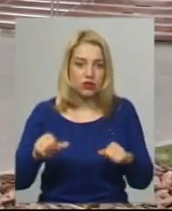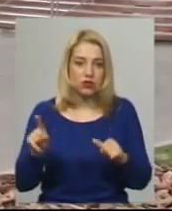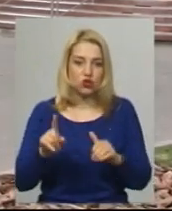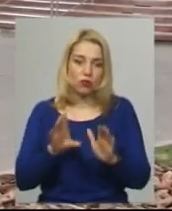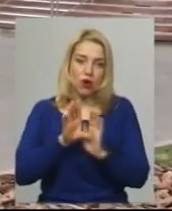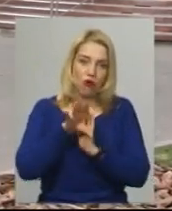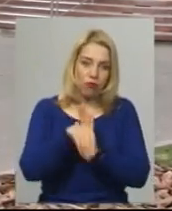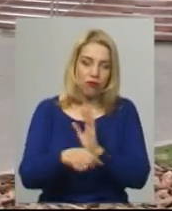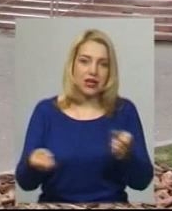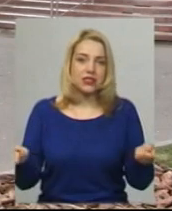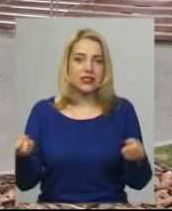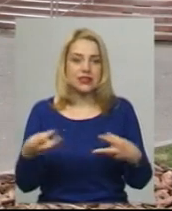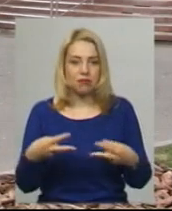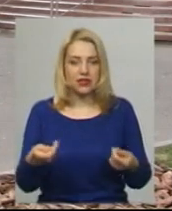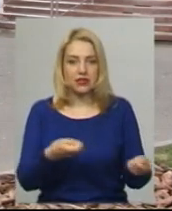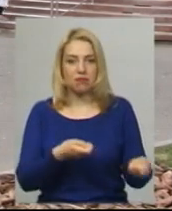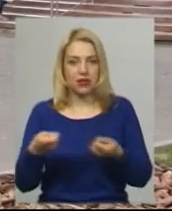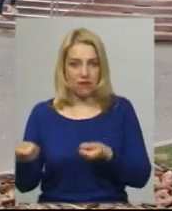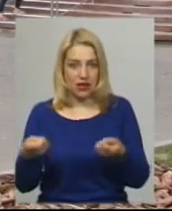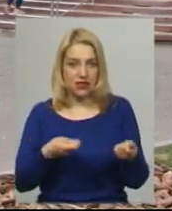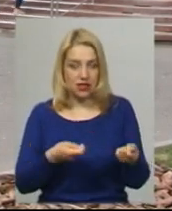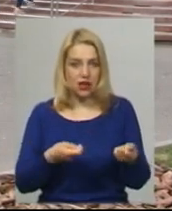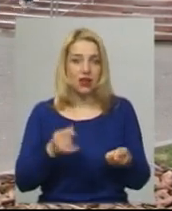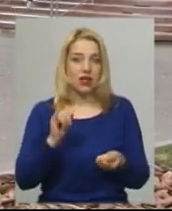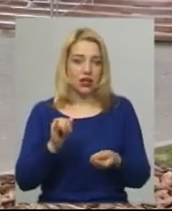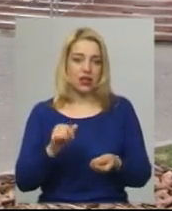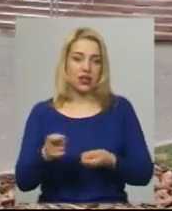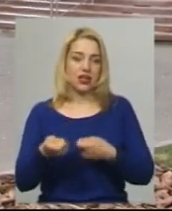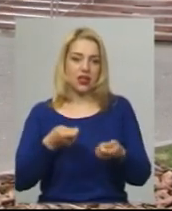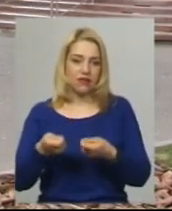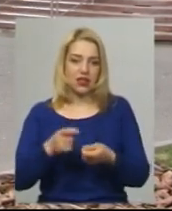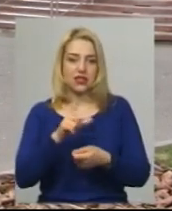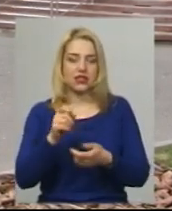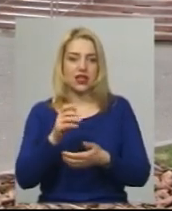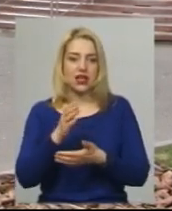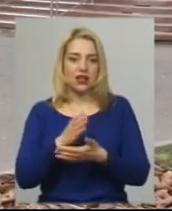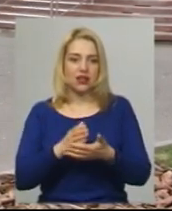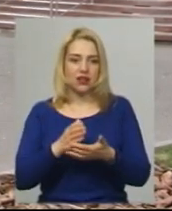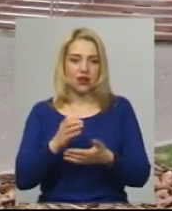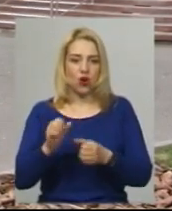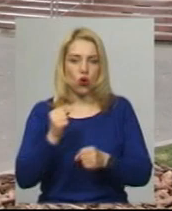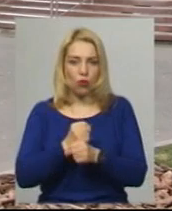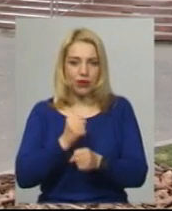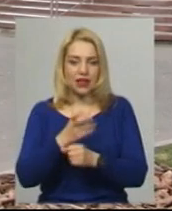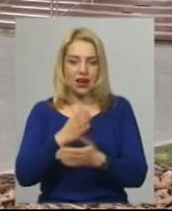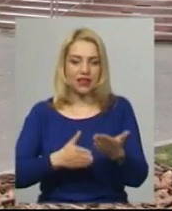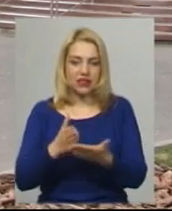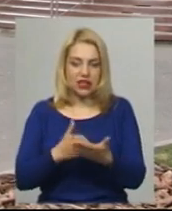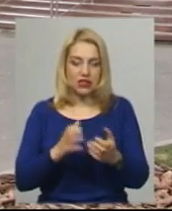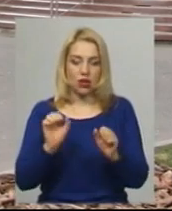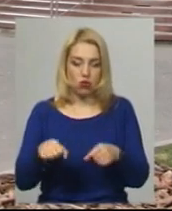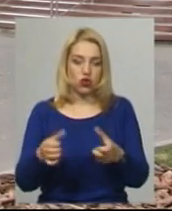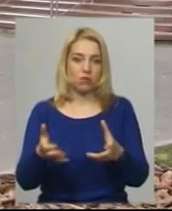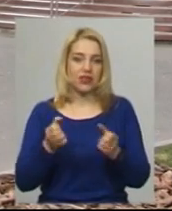запровадження спецперевезень. Так само і керівник робіт з ліквідації може прийняти таке розпорядження. Ну і фактично з